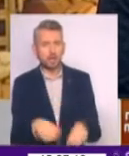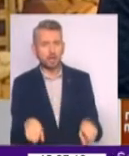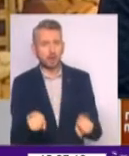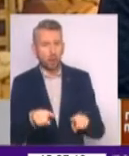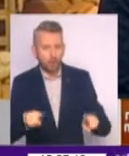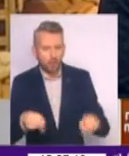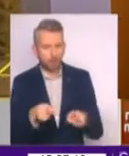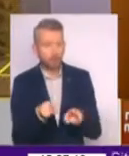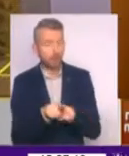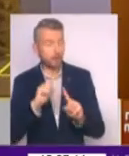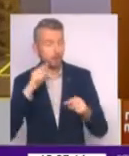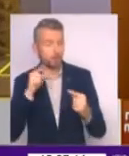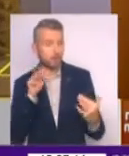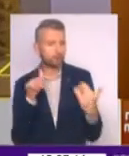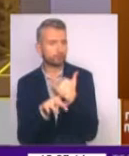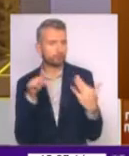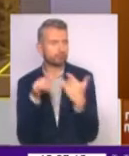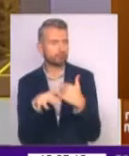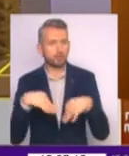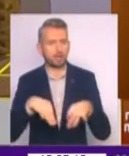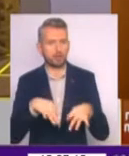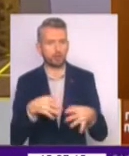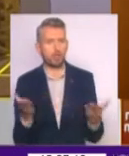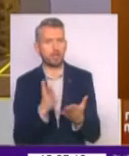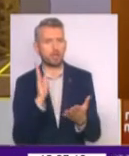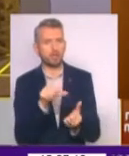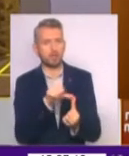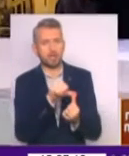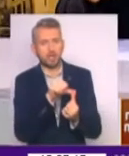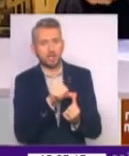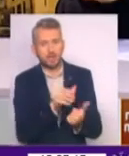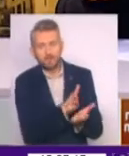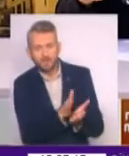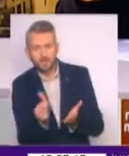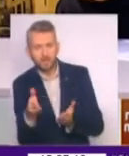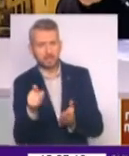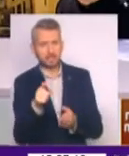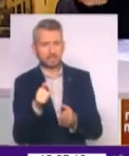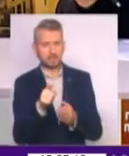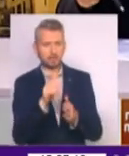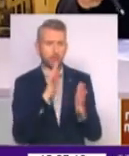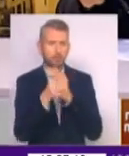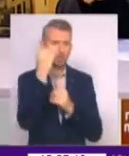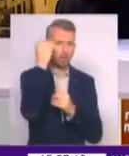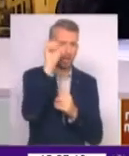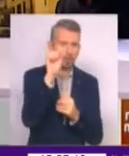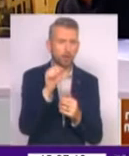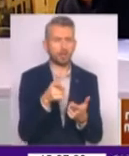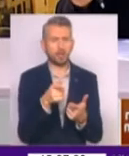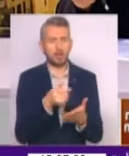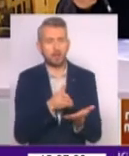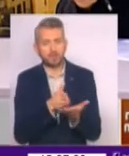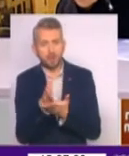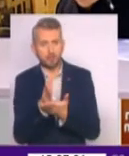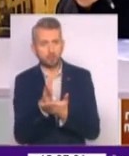організувати шалений потік транспорту, який буде відведений з вулиці, з Брест-Литовського шосе, там, чи з проспекту Перемоги в напрямку